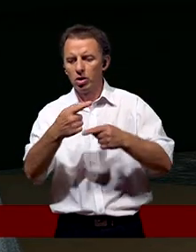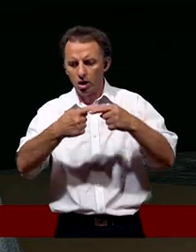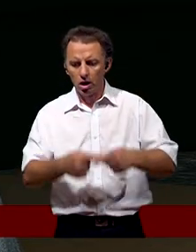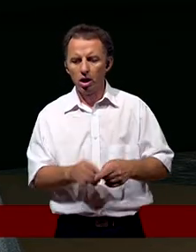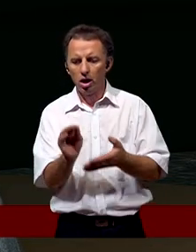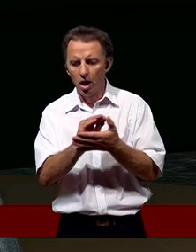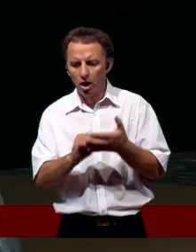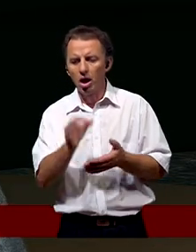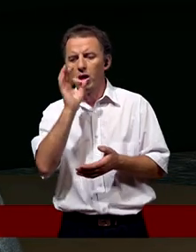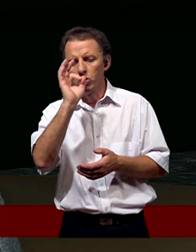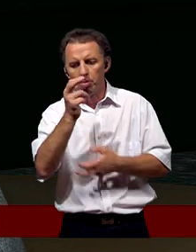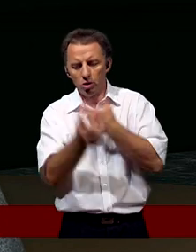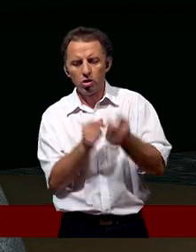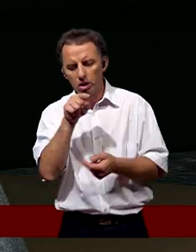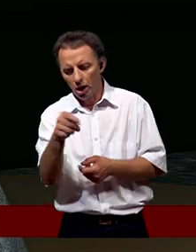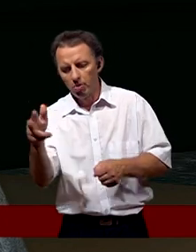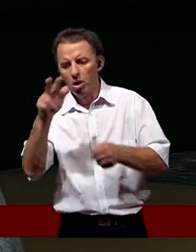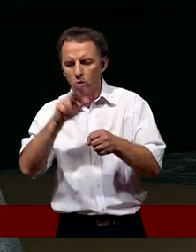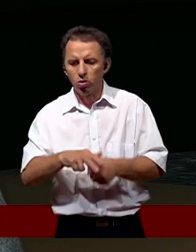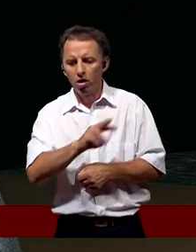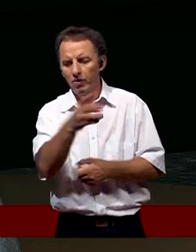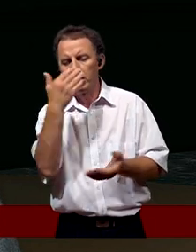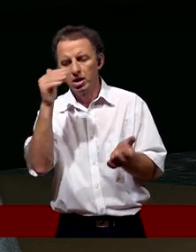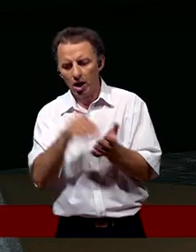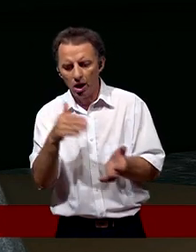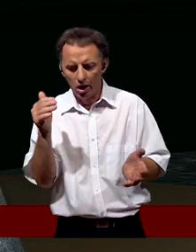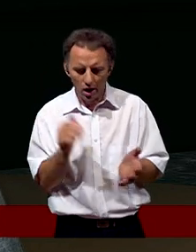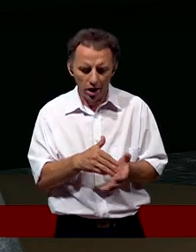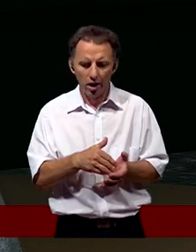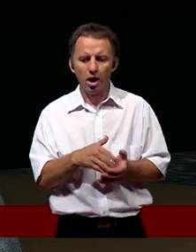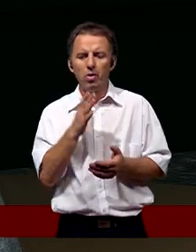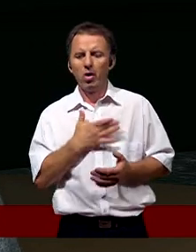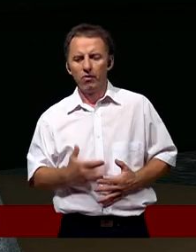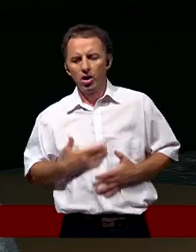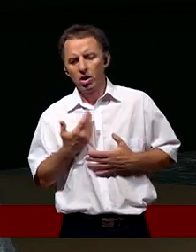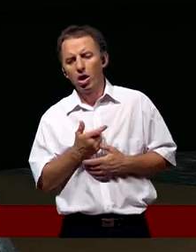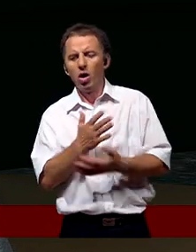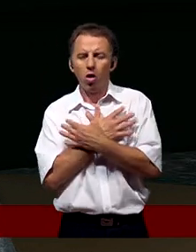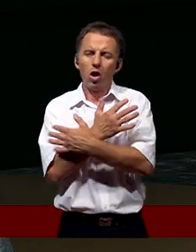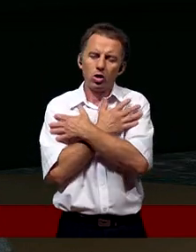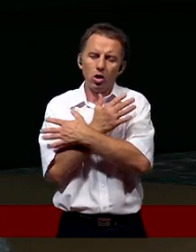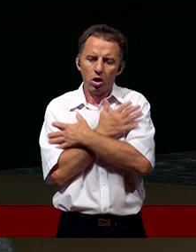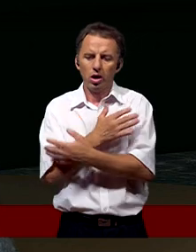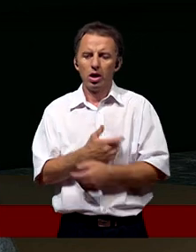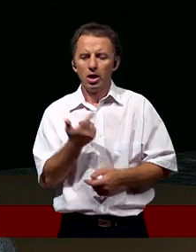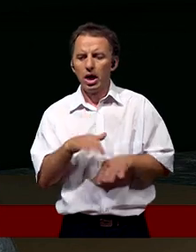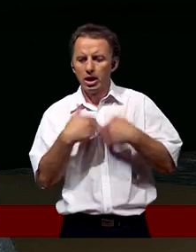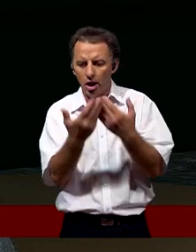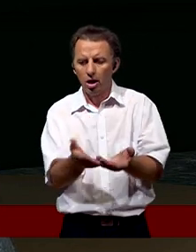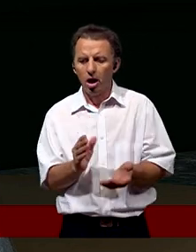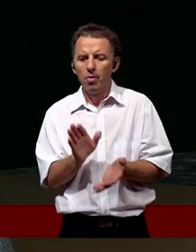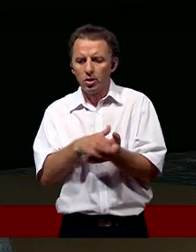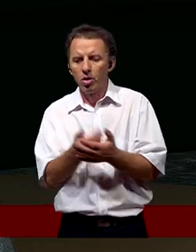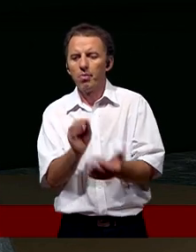27 werset wręcz jest napisane, że dobrze czyńcie tym, którzy was nienawidzą. Tak. Bo czasami mam wrażenie, że my mówimy kochać, ale nie za